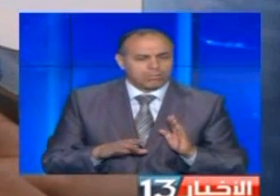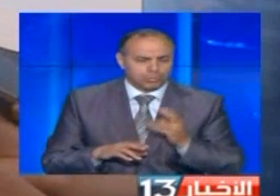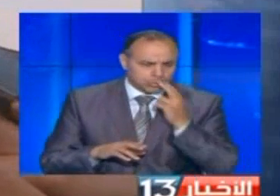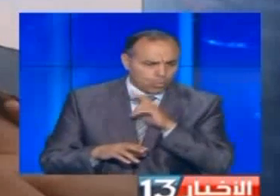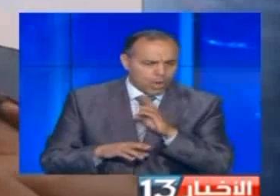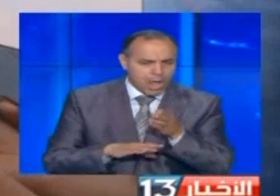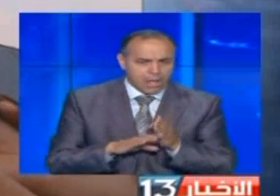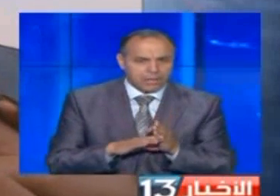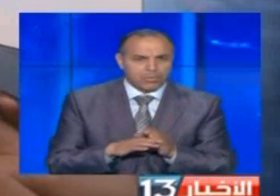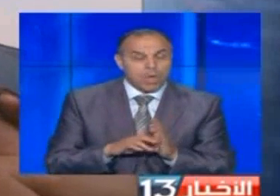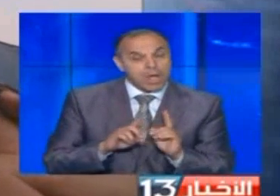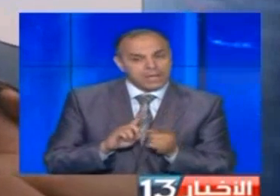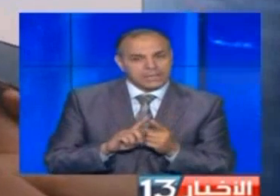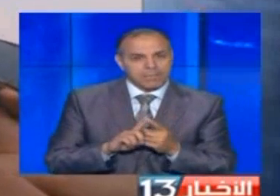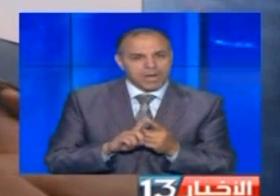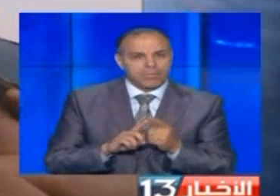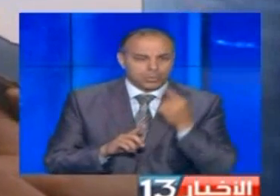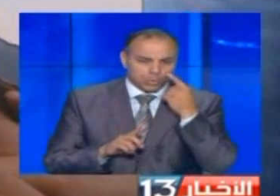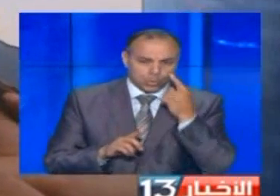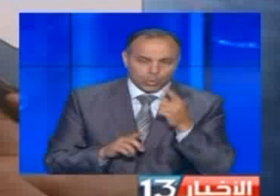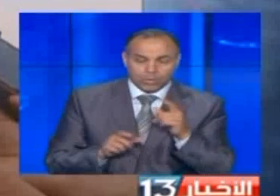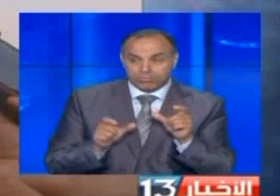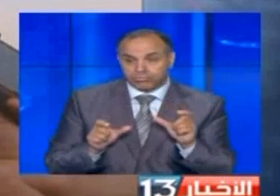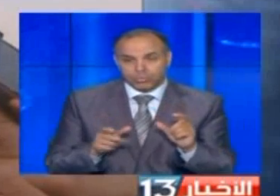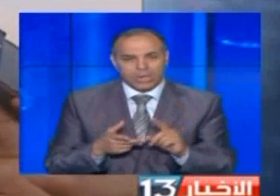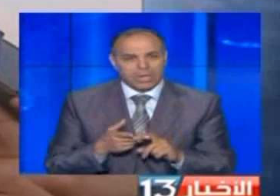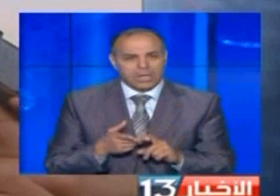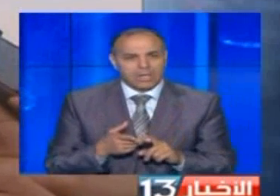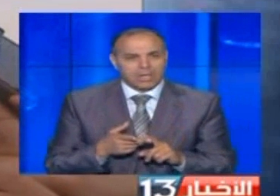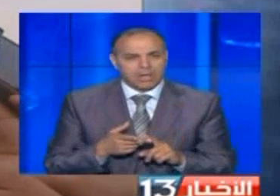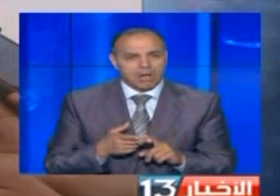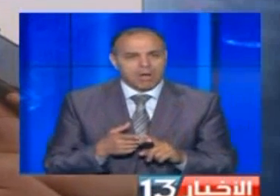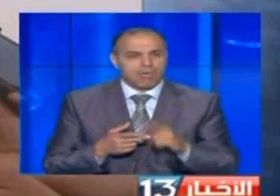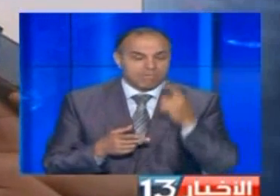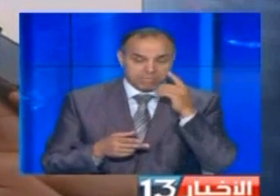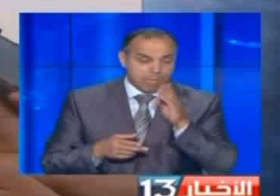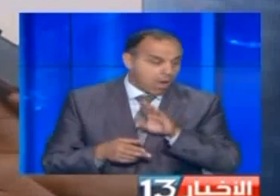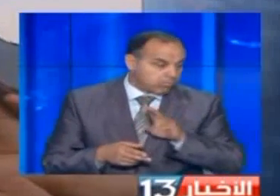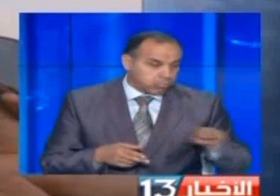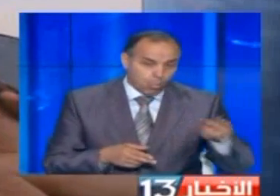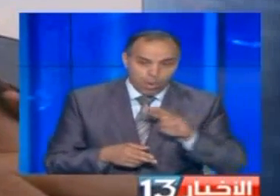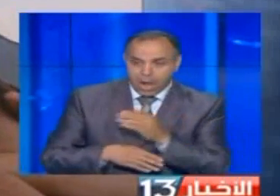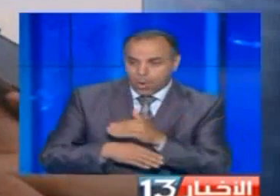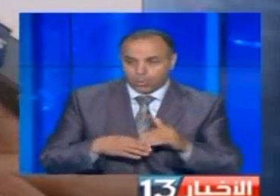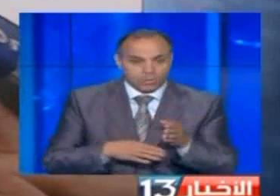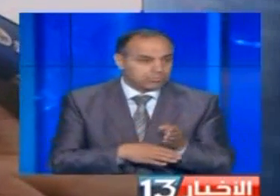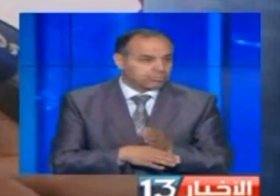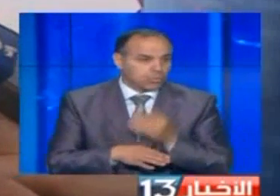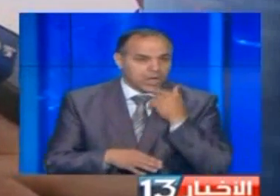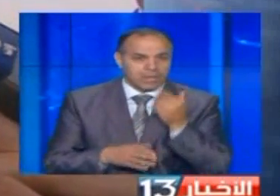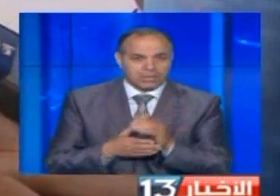فما اهتمام تزايد ببنيتنا الأساسية وبأعواننا وبأفرادنا اللي موجودين على الحدود، لأنه هذاك